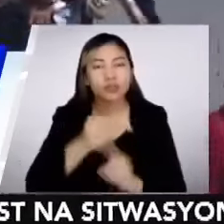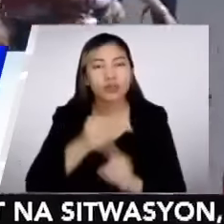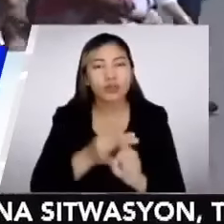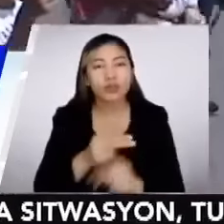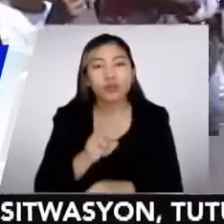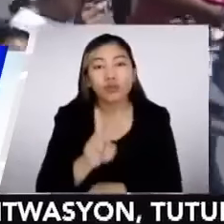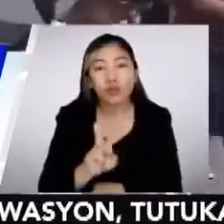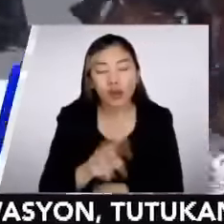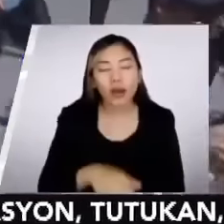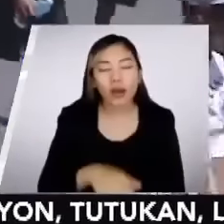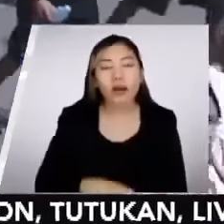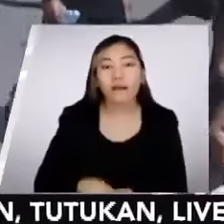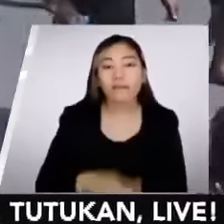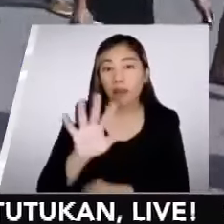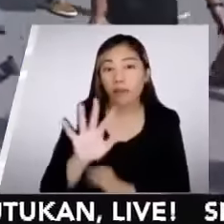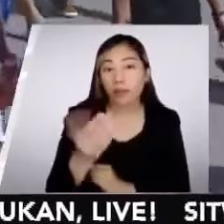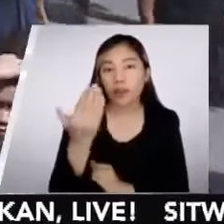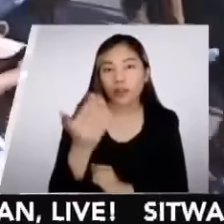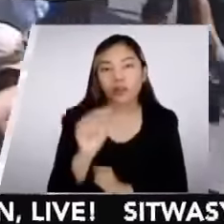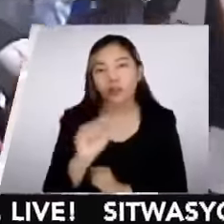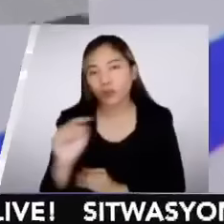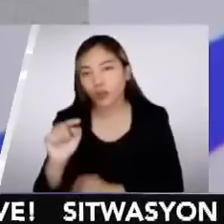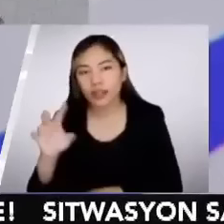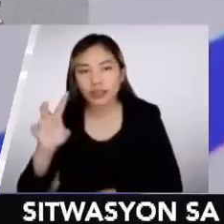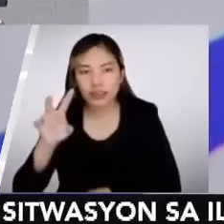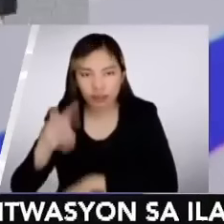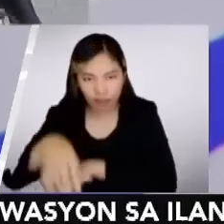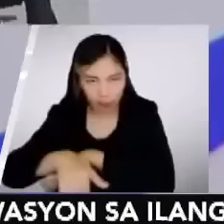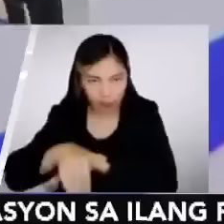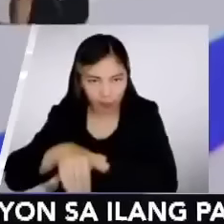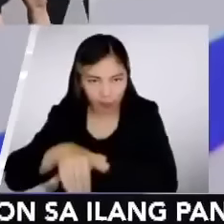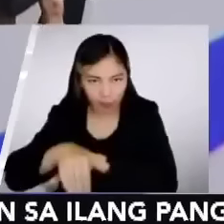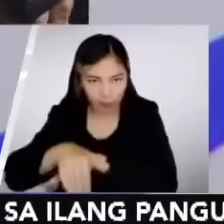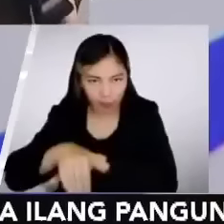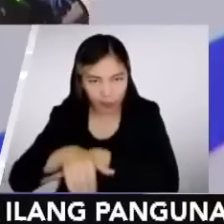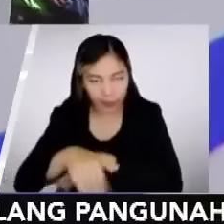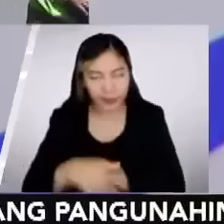Cemetery. Rafi? Maraming salamat, Emil Sumangil.